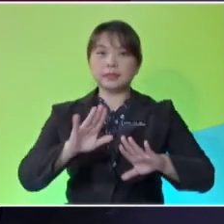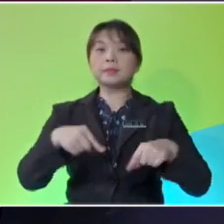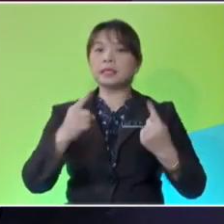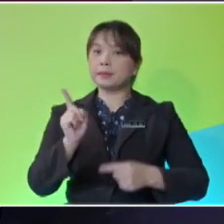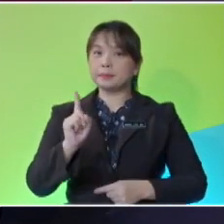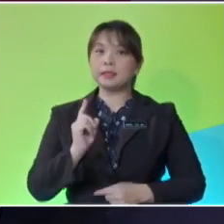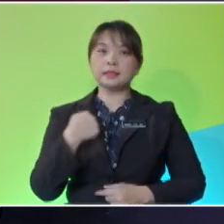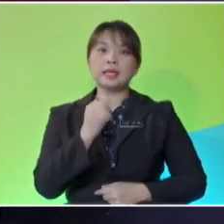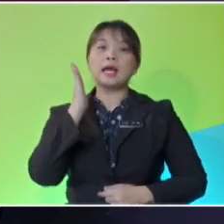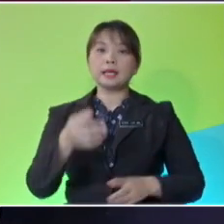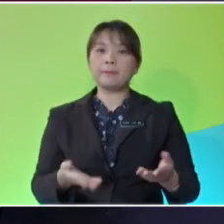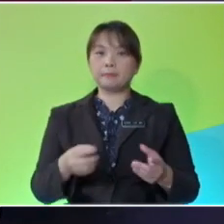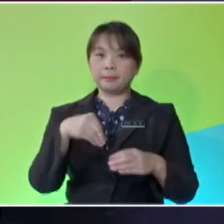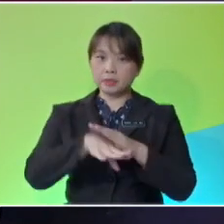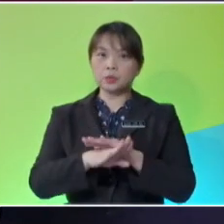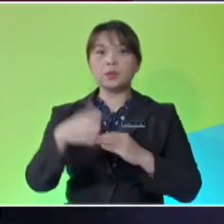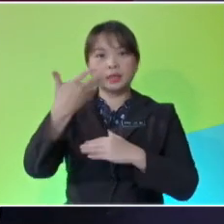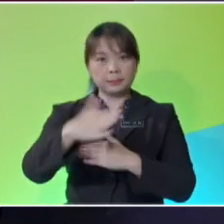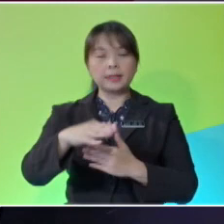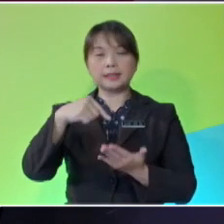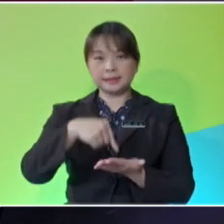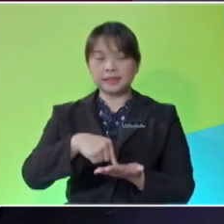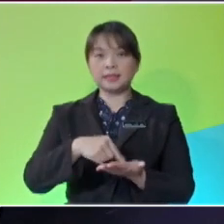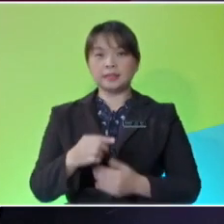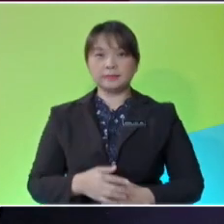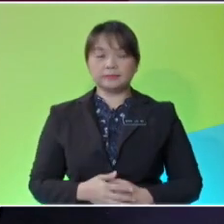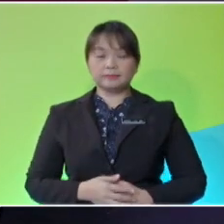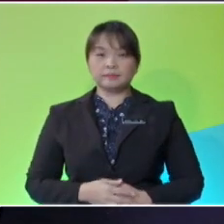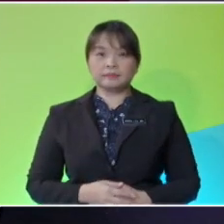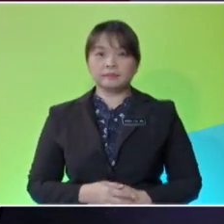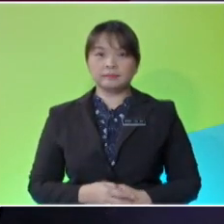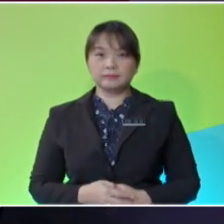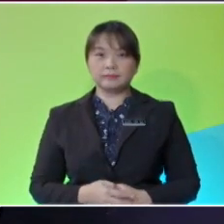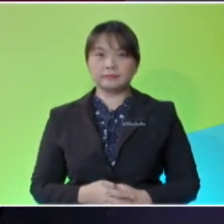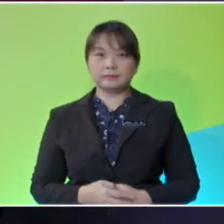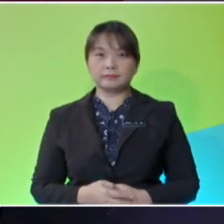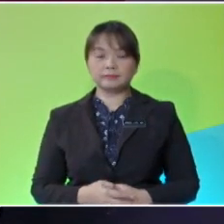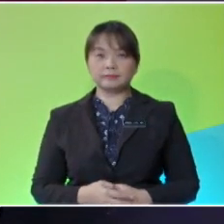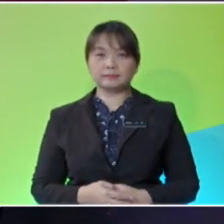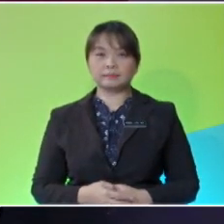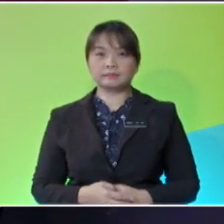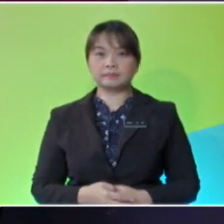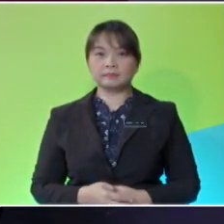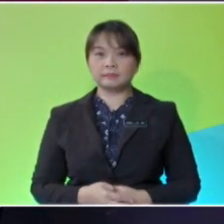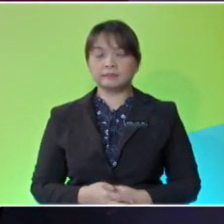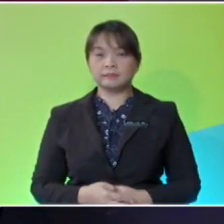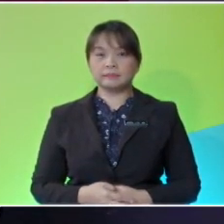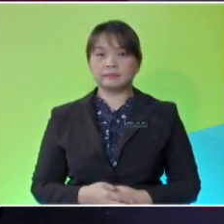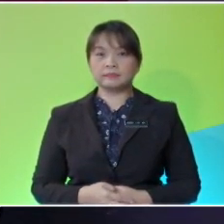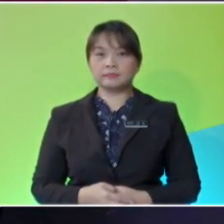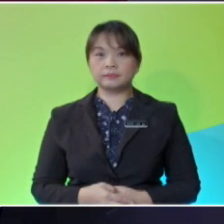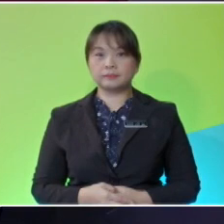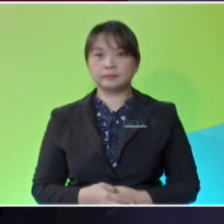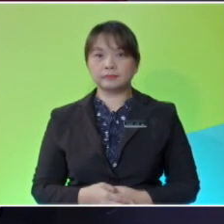kita akan masuk kelas ini untuk kita cari Jalan sebenarnya ke hotel macam mana kita buat terlebih dahulu kembali seperti ini hanya